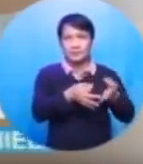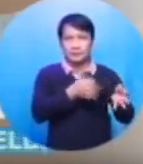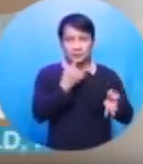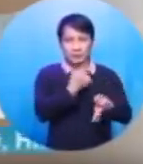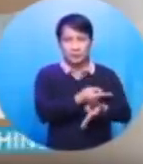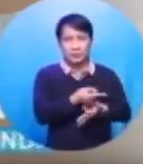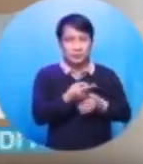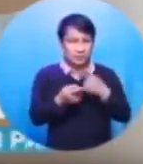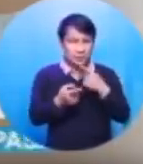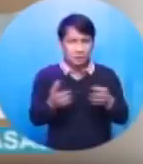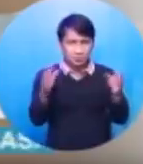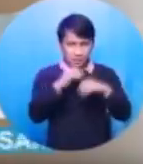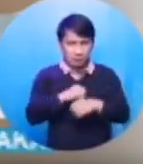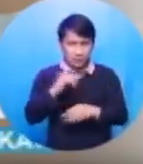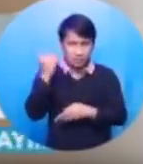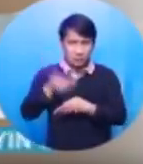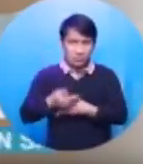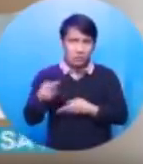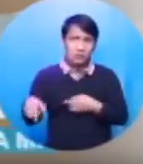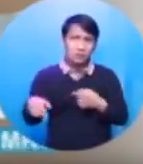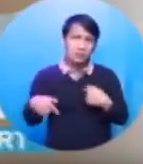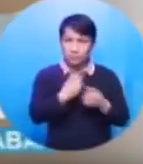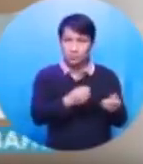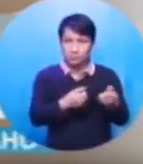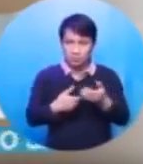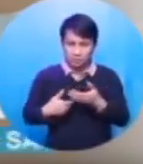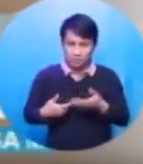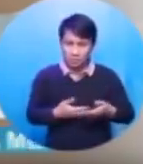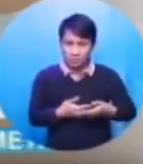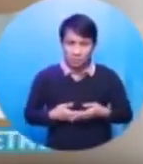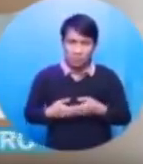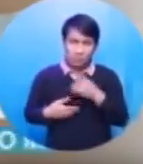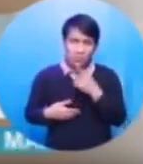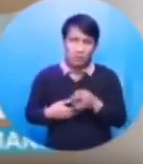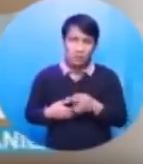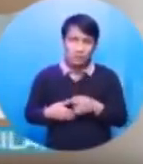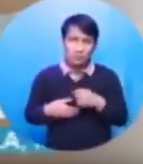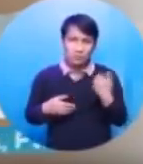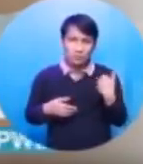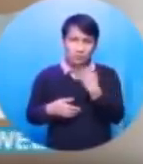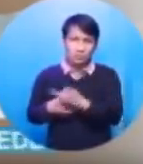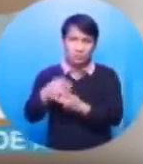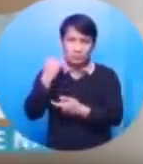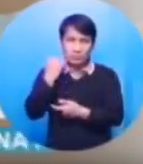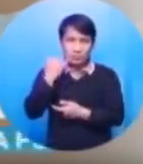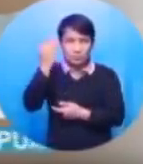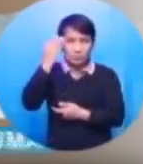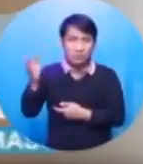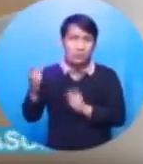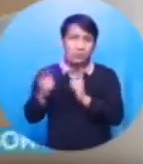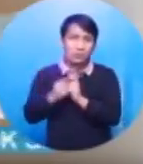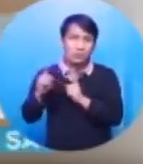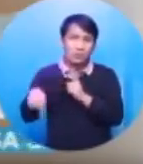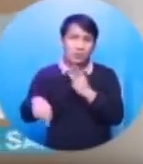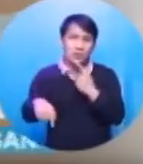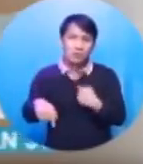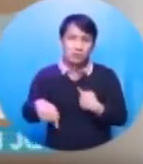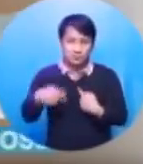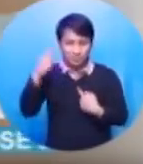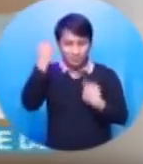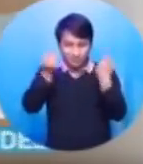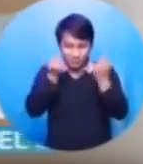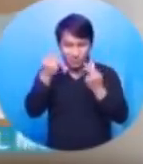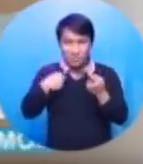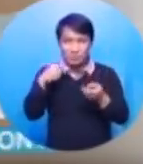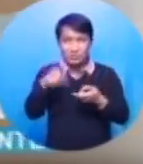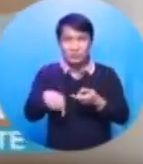na kung tapusin ng lockdown, aalis kami. Ma'am Regina, sorry, hindi sa kinakampihan ko to si Joanne. Hindi ko kilala to si Joanne. Ang sa akin yung bata,